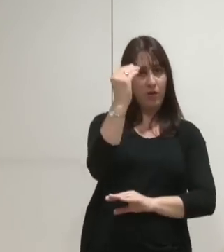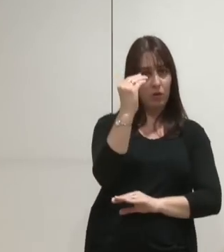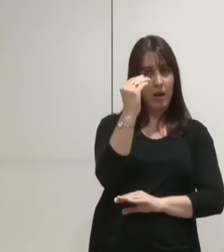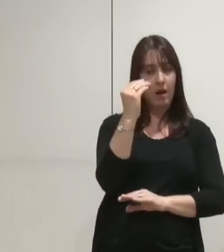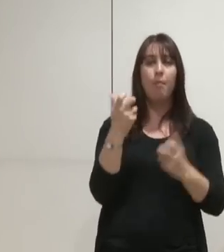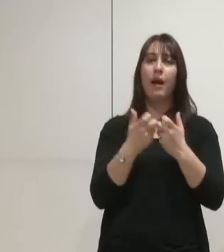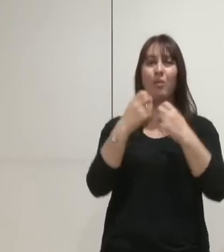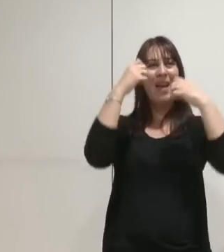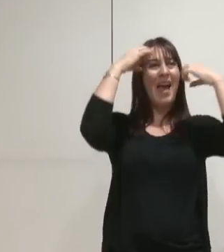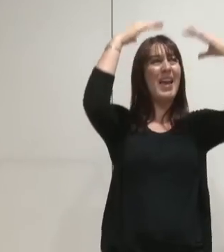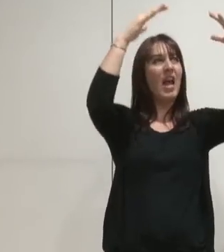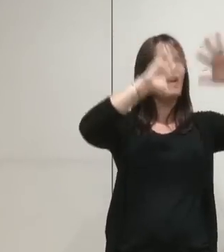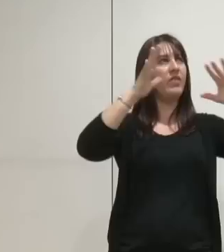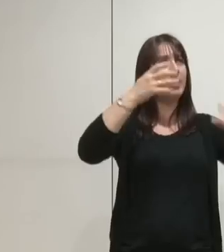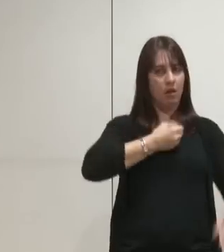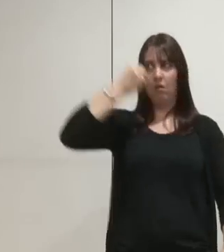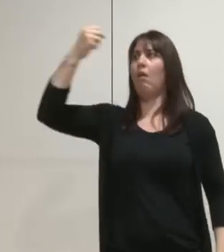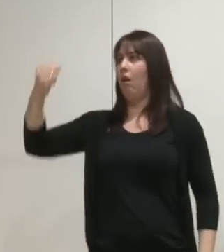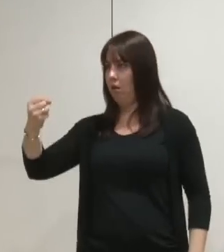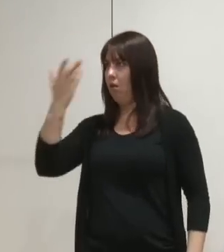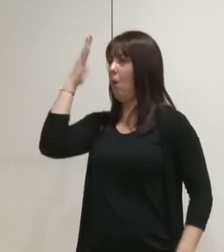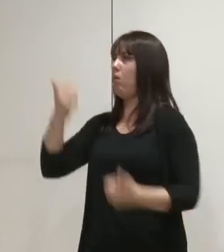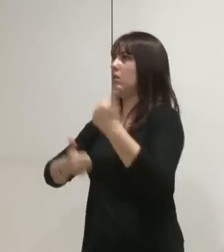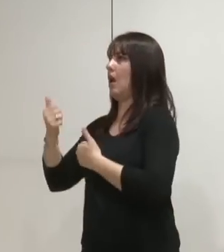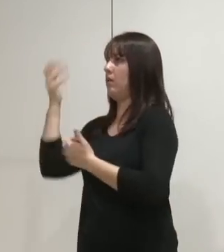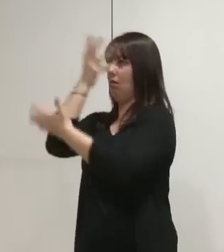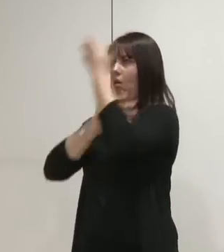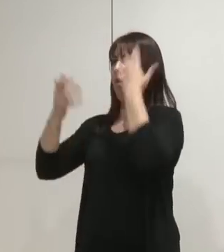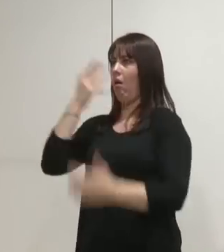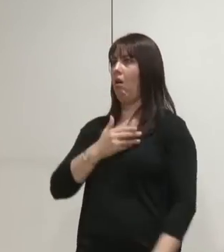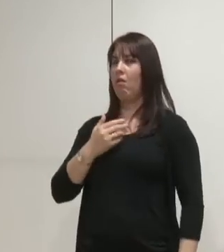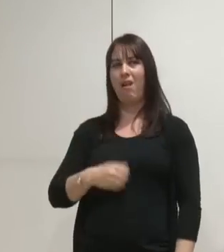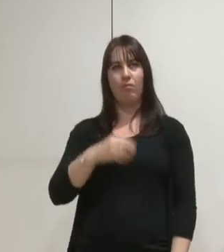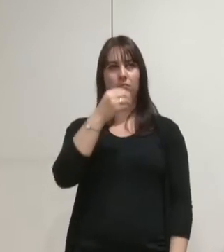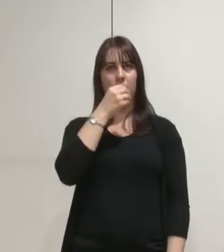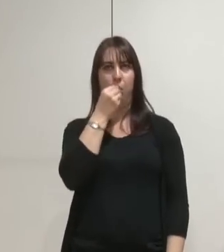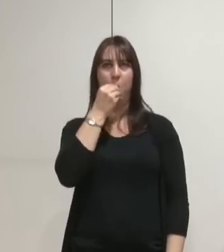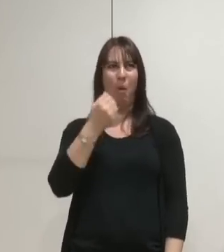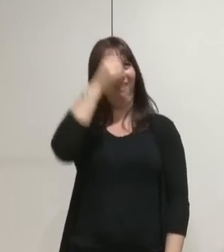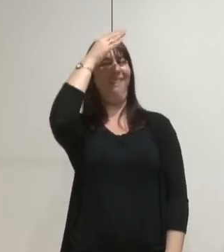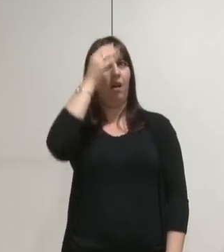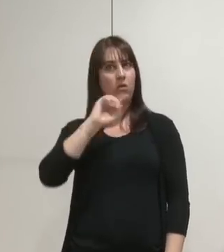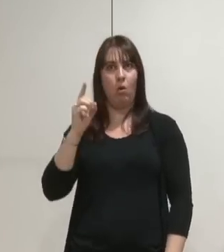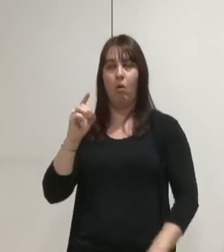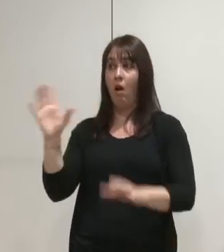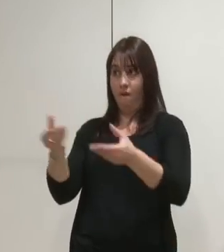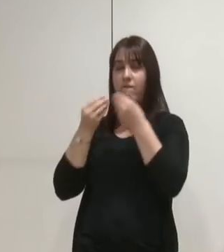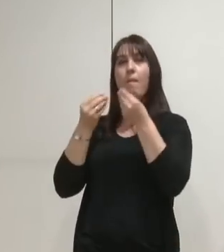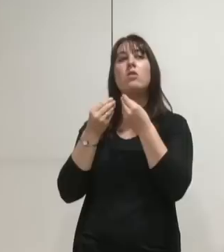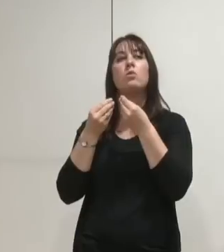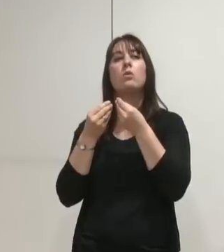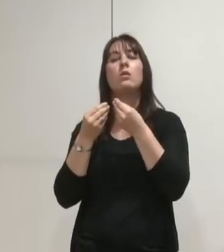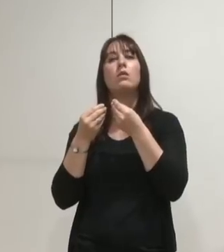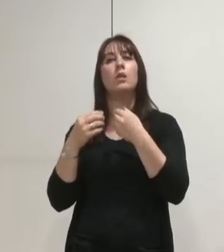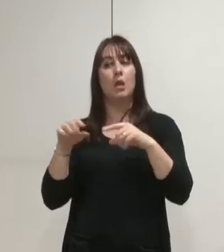vous passez de l'éclairage public à un autre service cela ne s'improvise pas que de coût pour une structure que l'on s'apprête par ailleurs